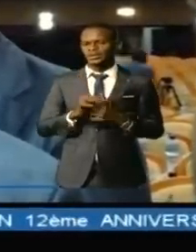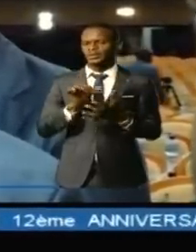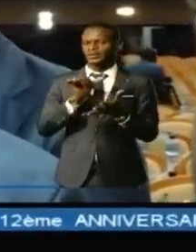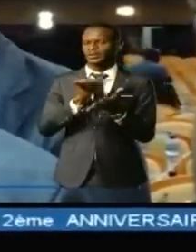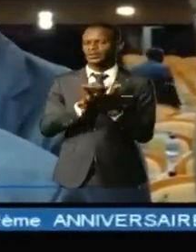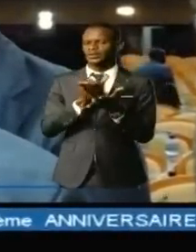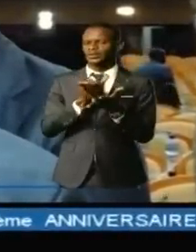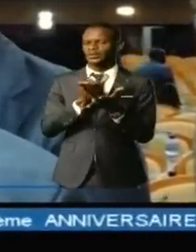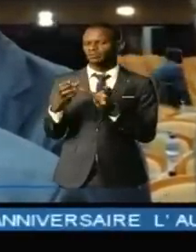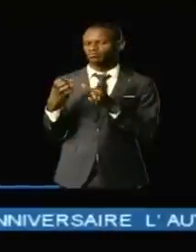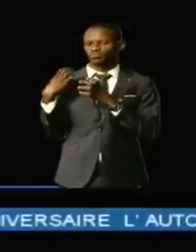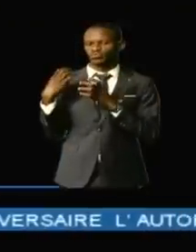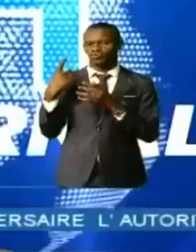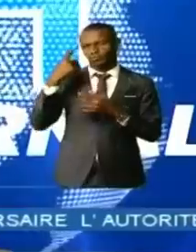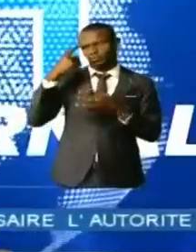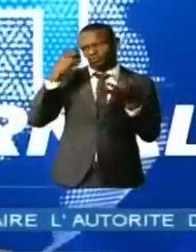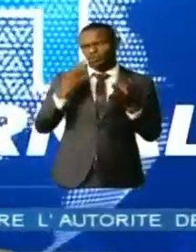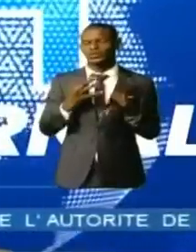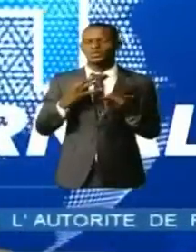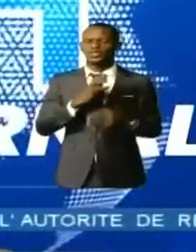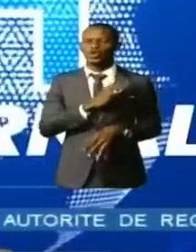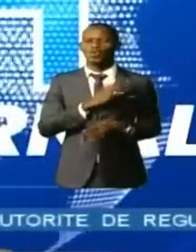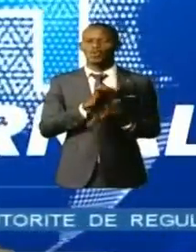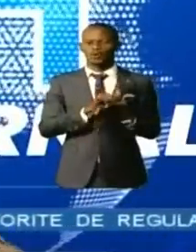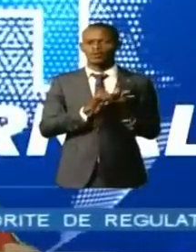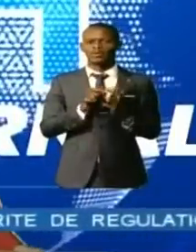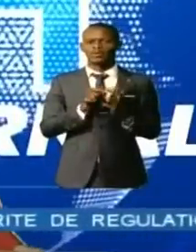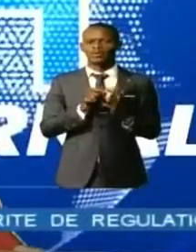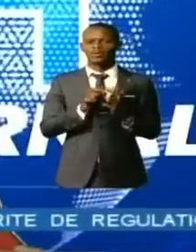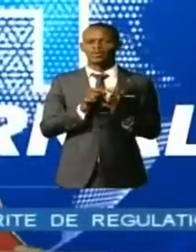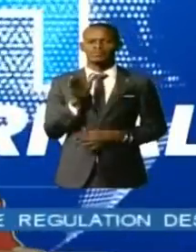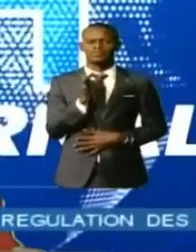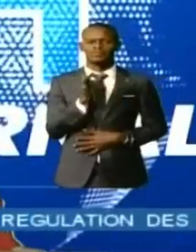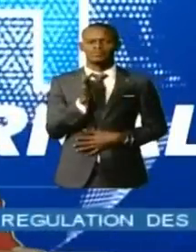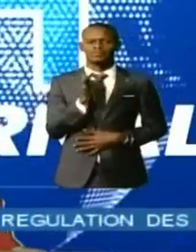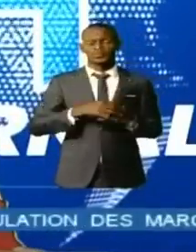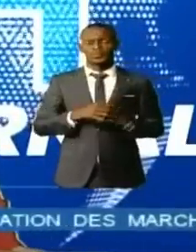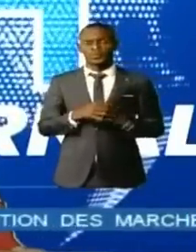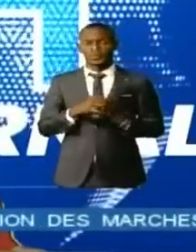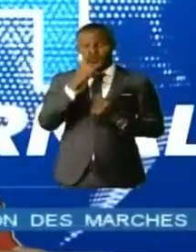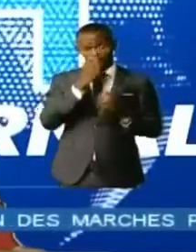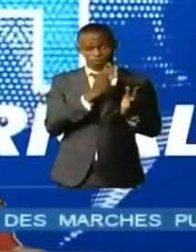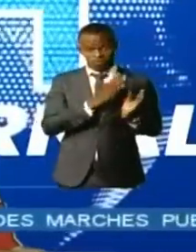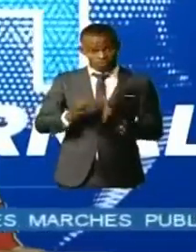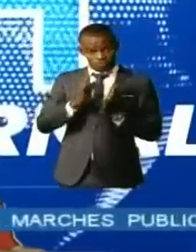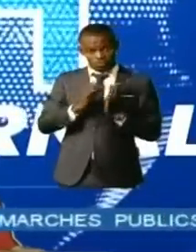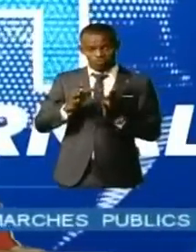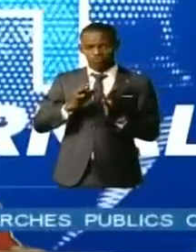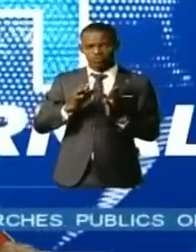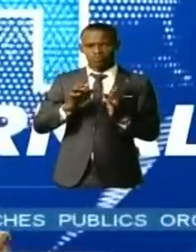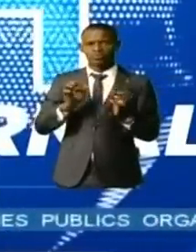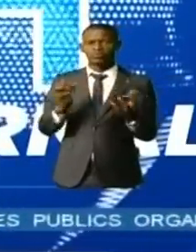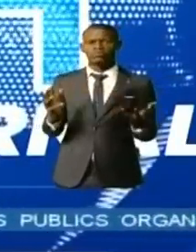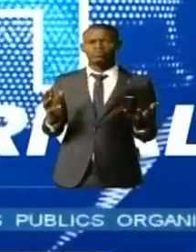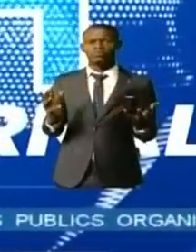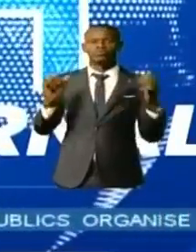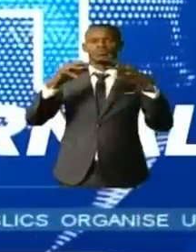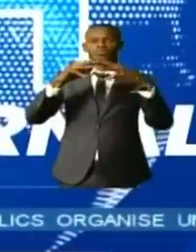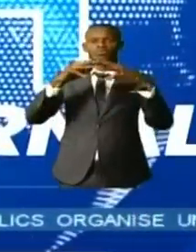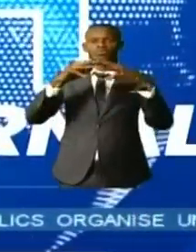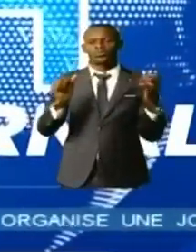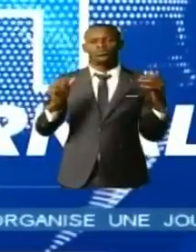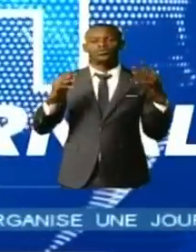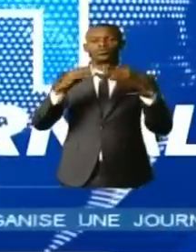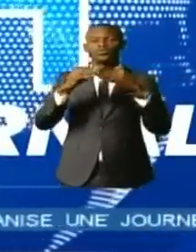indique un certain comportement. Voilà, en prévision du sommet des affaires Ouganda-RDC qui va